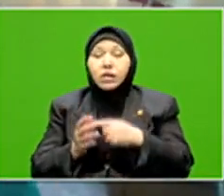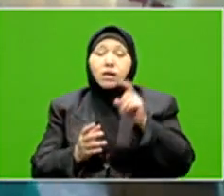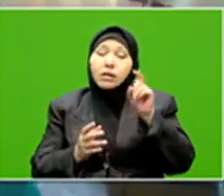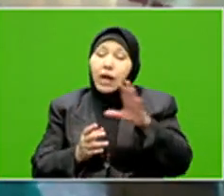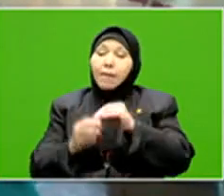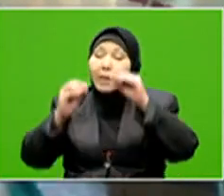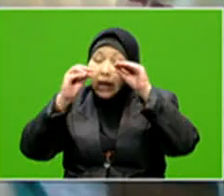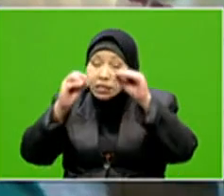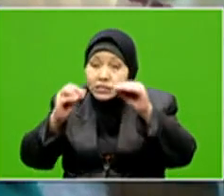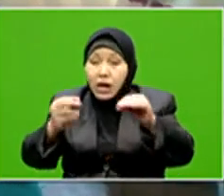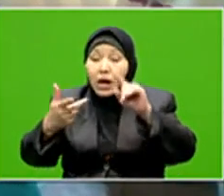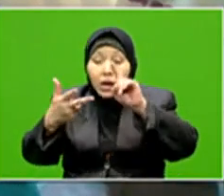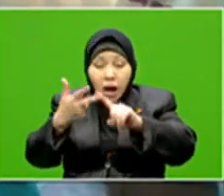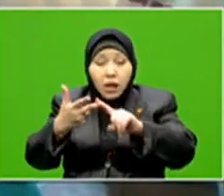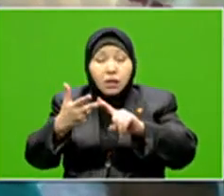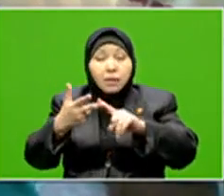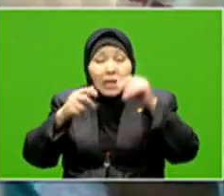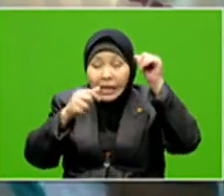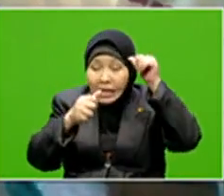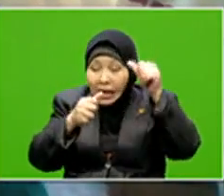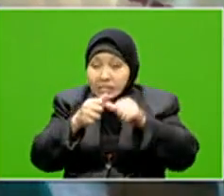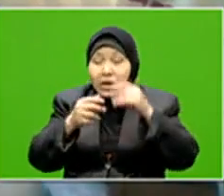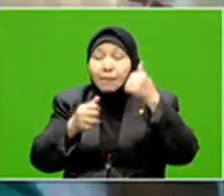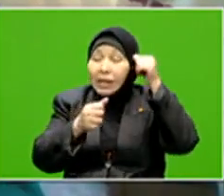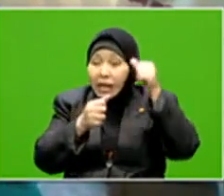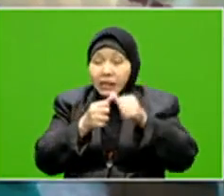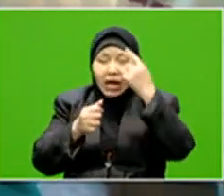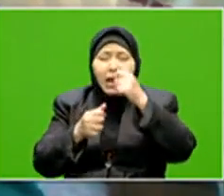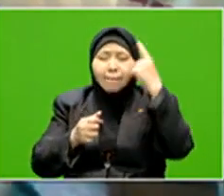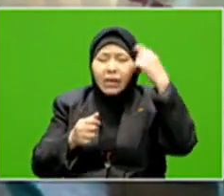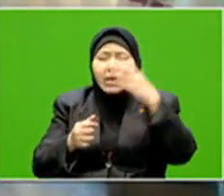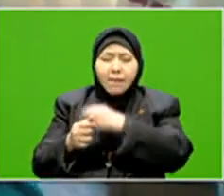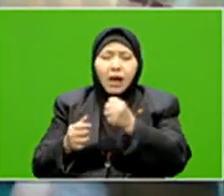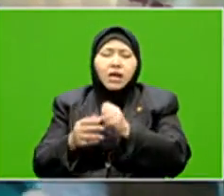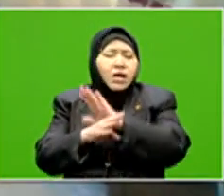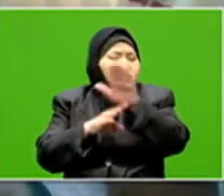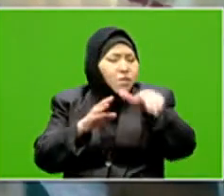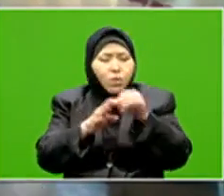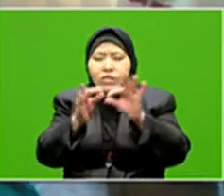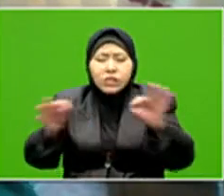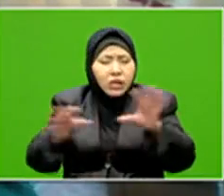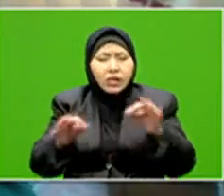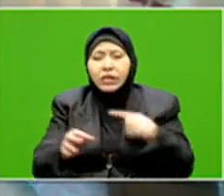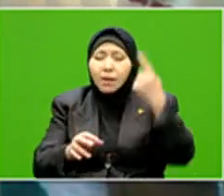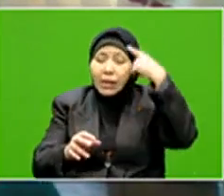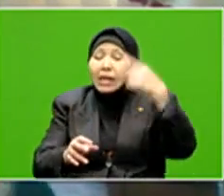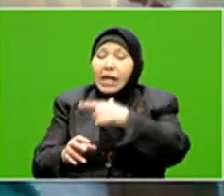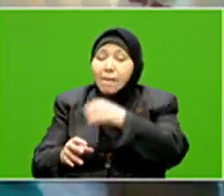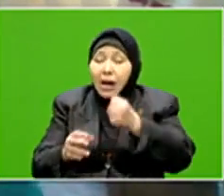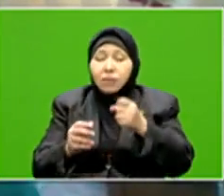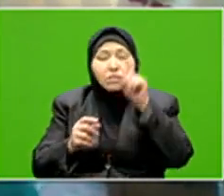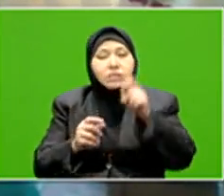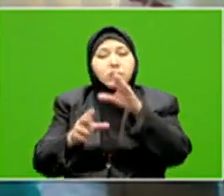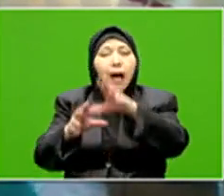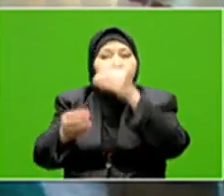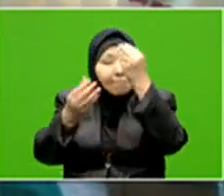dijadikan pengajaran, peringatan bagi mereka yang percaya dan beriman dengan sekilan kisah-kisah ini. Kita yang beriman dengannya kena ambil